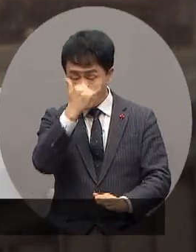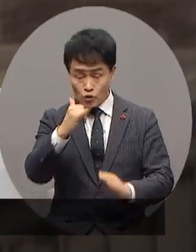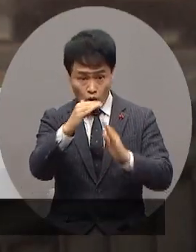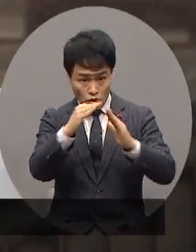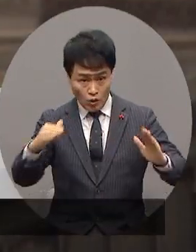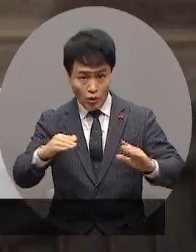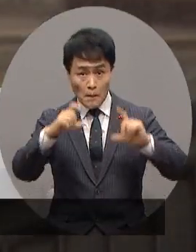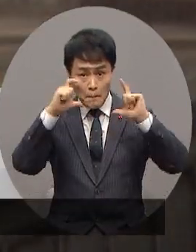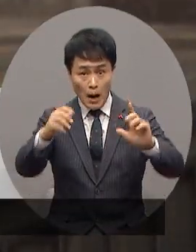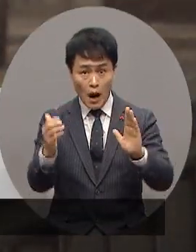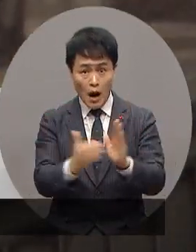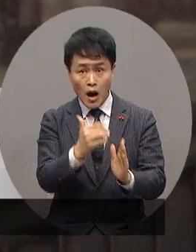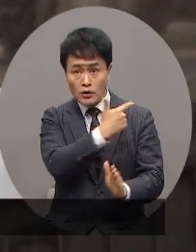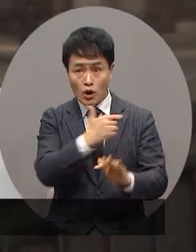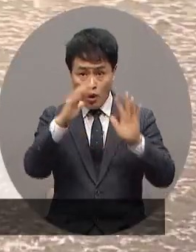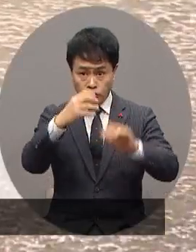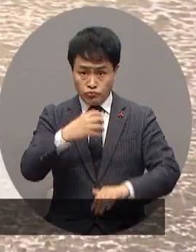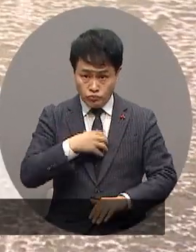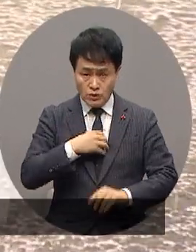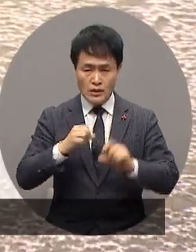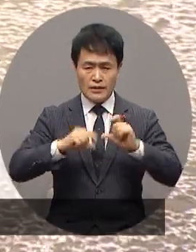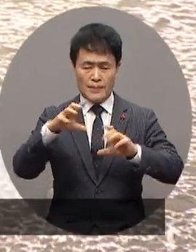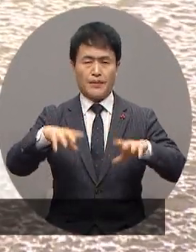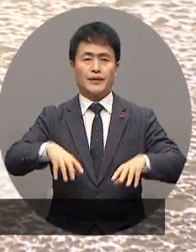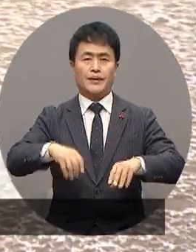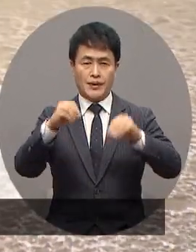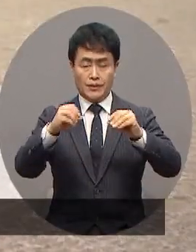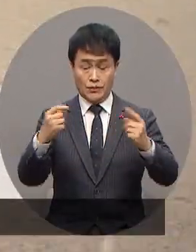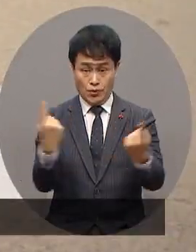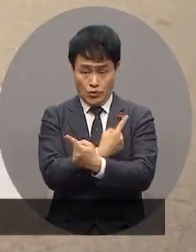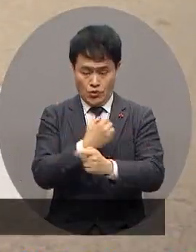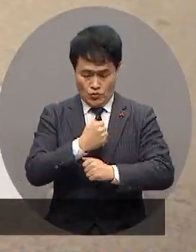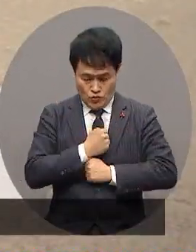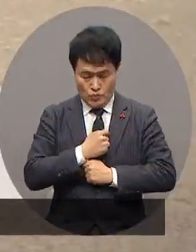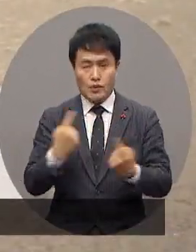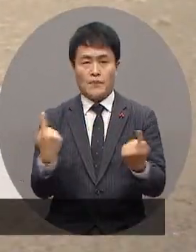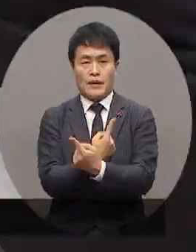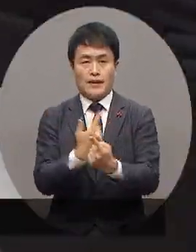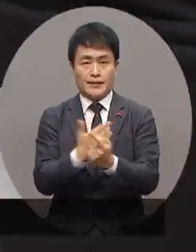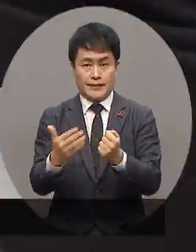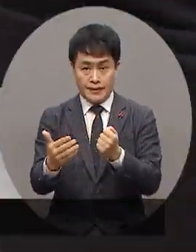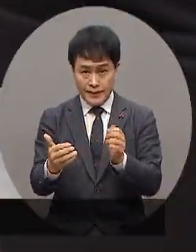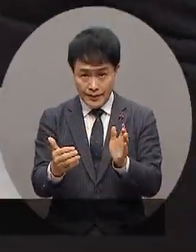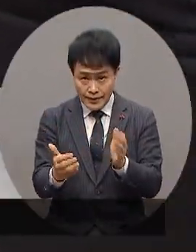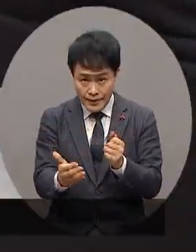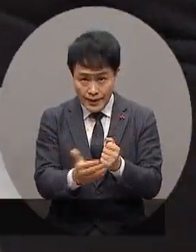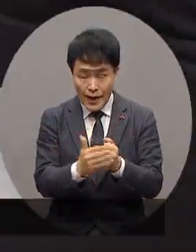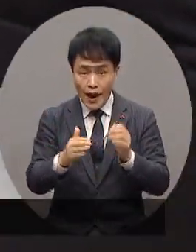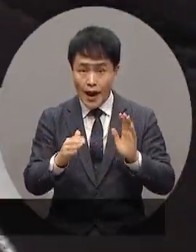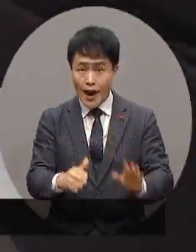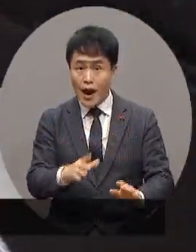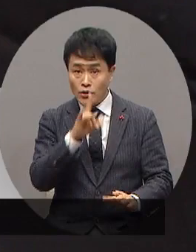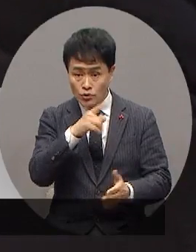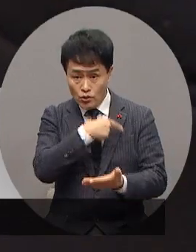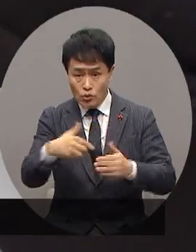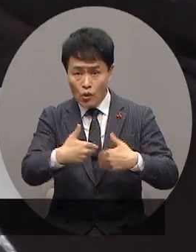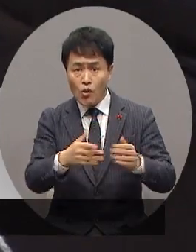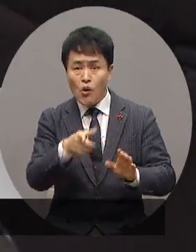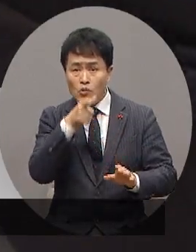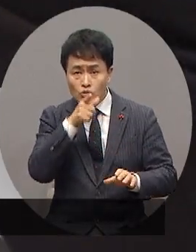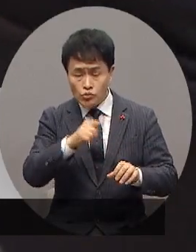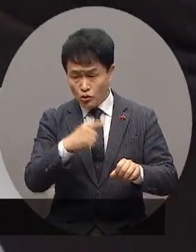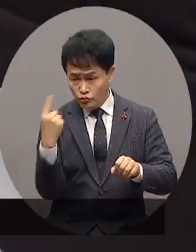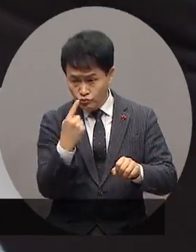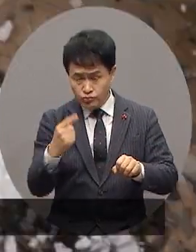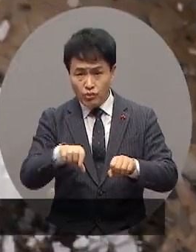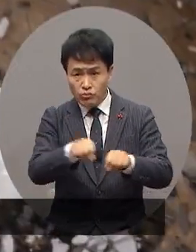전라권에 발표됐던 대설경보가 대부분 해제되거나 주의보로 하향됐기 때문입니다. 이런 가운데 중대본이 집계한 수도계량기